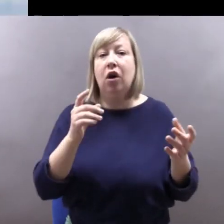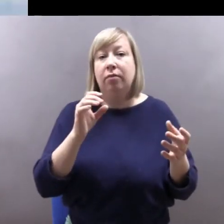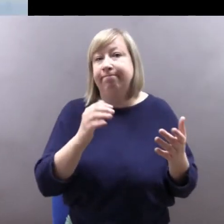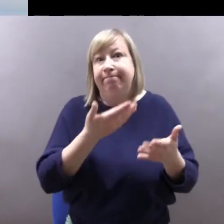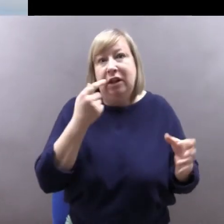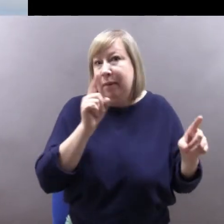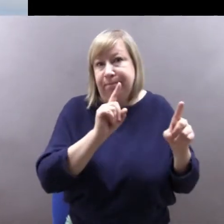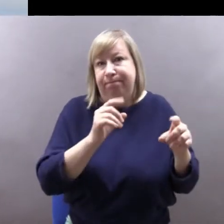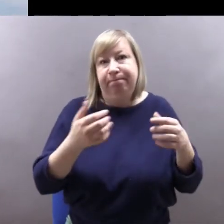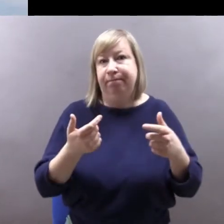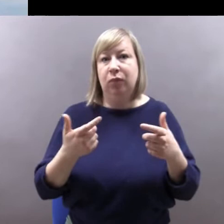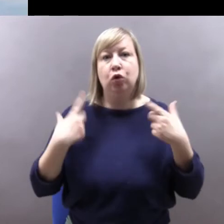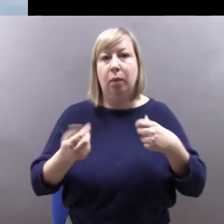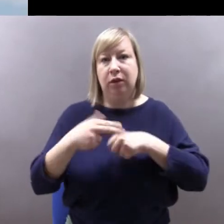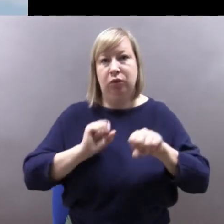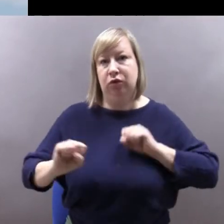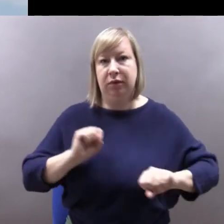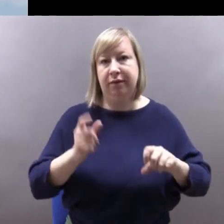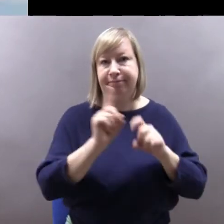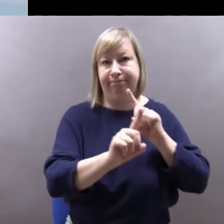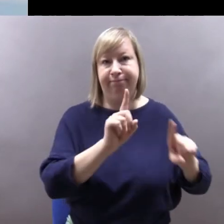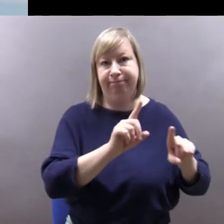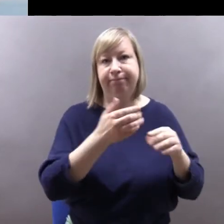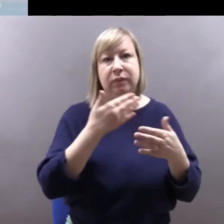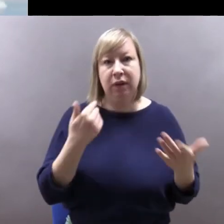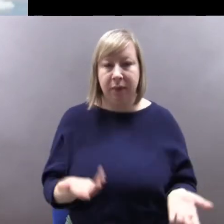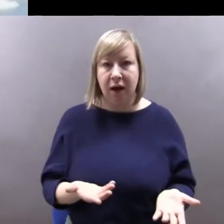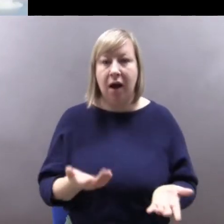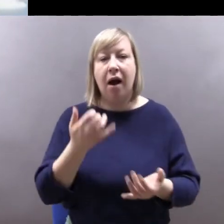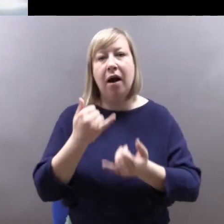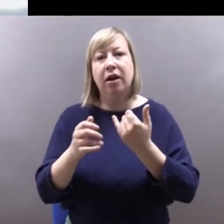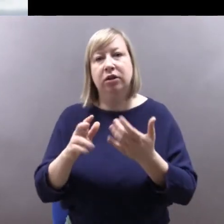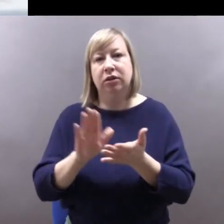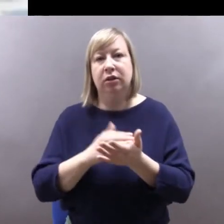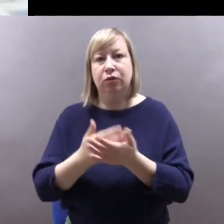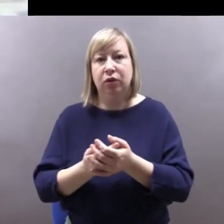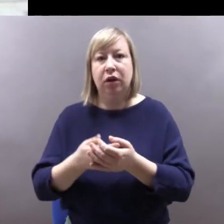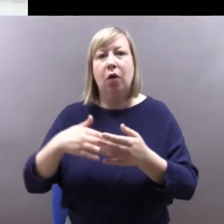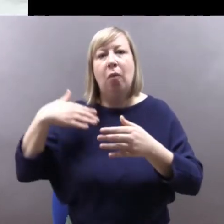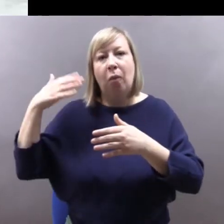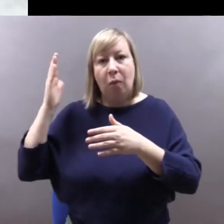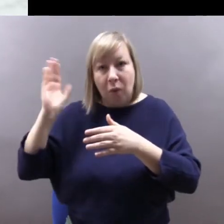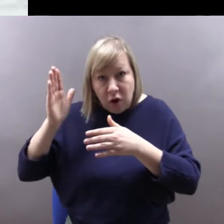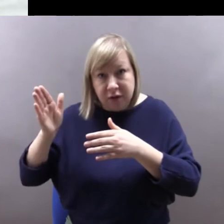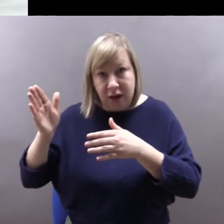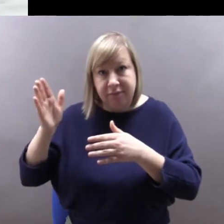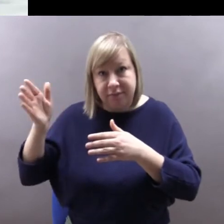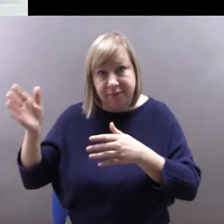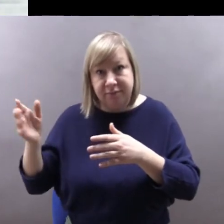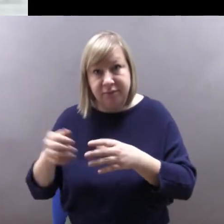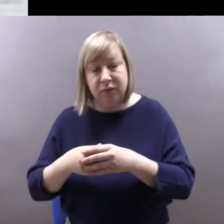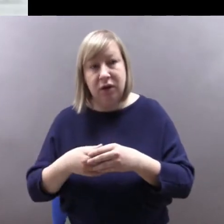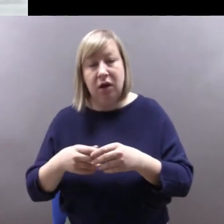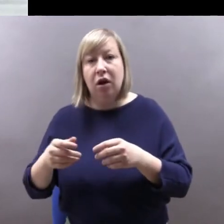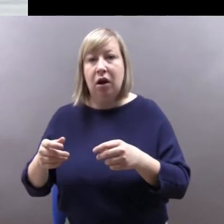drugiego pewnie też nie, ale być może z biegiem czasu, jeśli będziecie doskonale dostępni, to niepełnosprawni staną